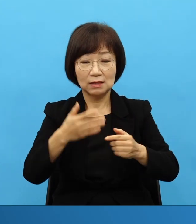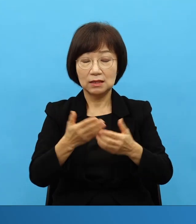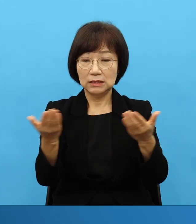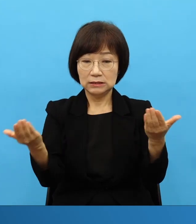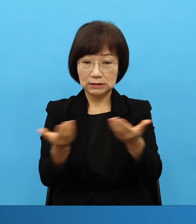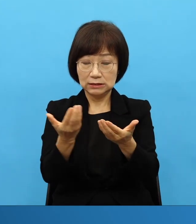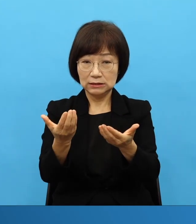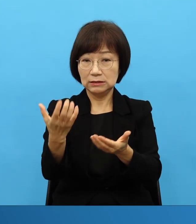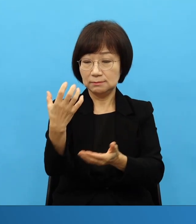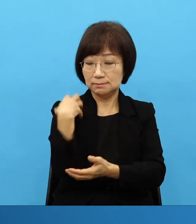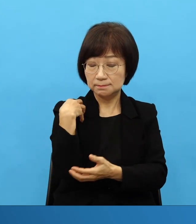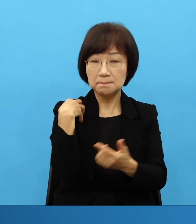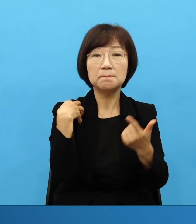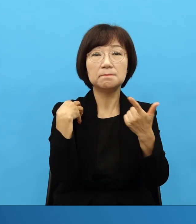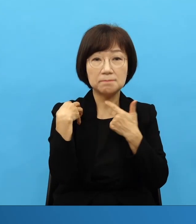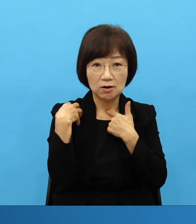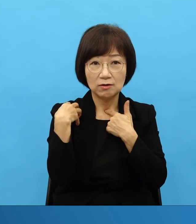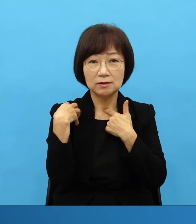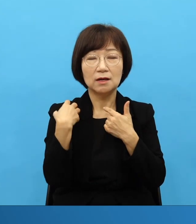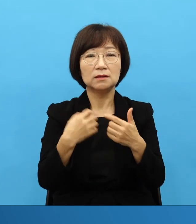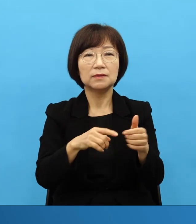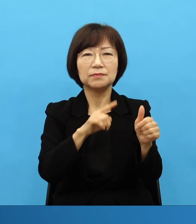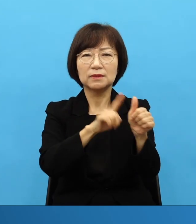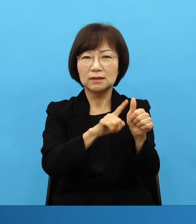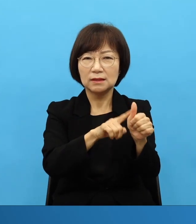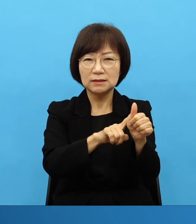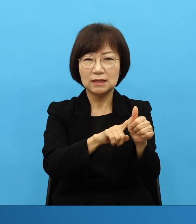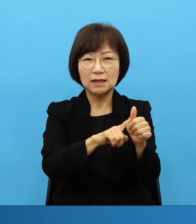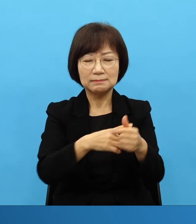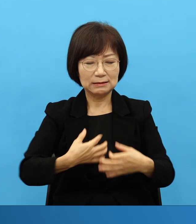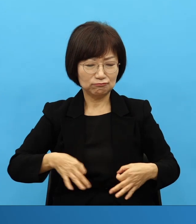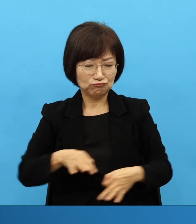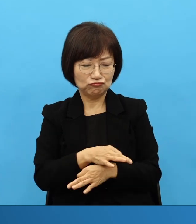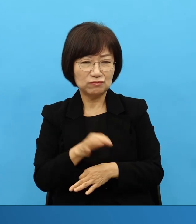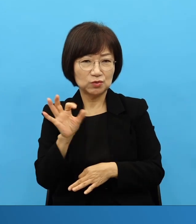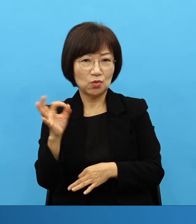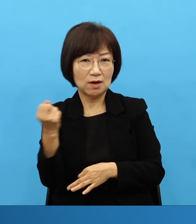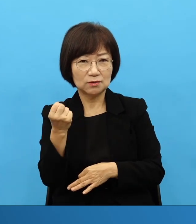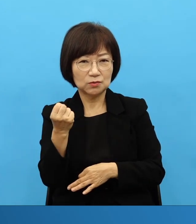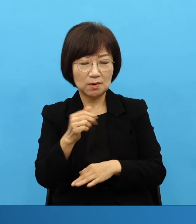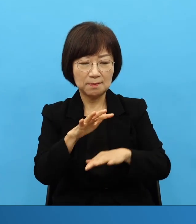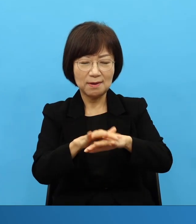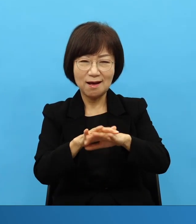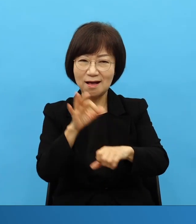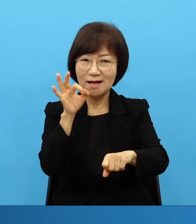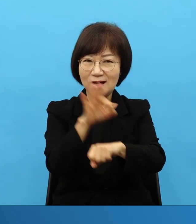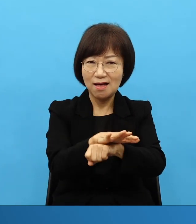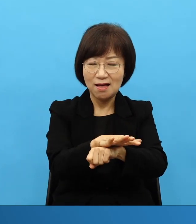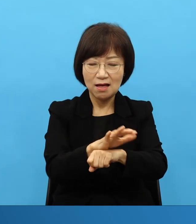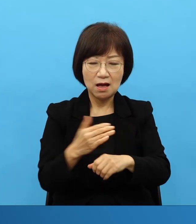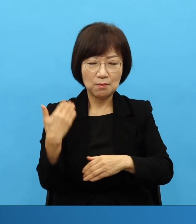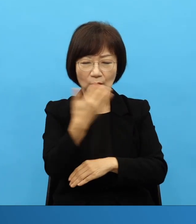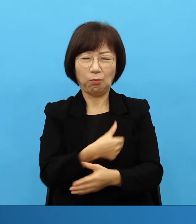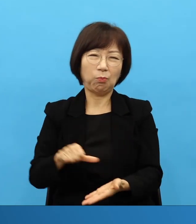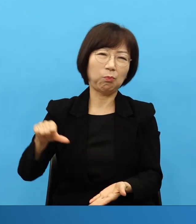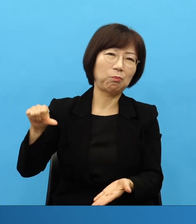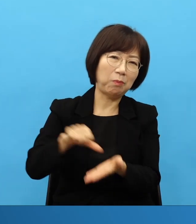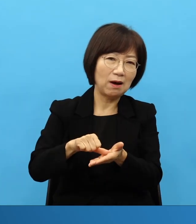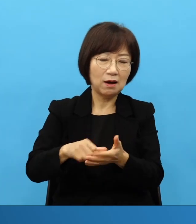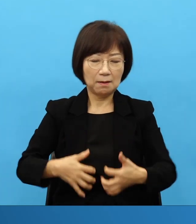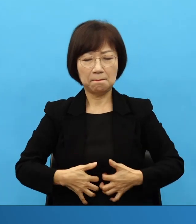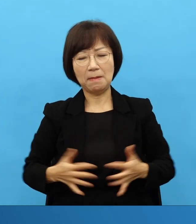이 직무의 한 부분을 맡았던 자라. 이 사람이 불의 사고로 밭을 사고 후에